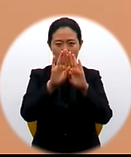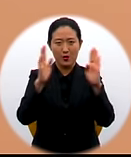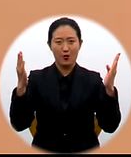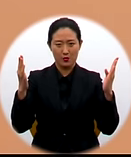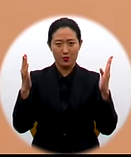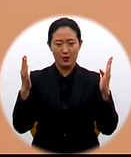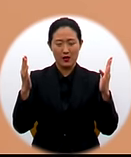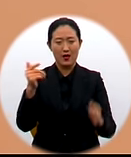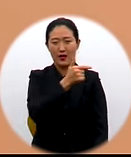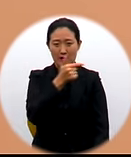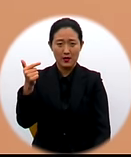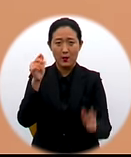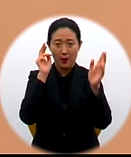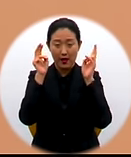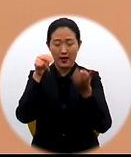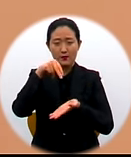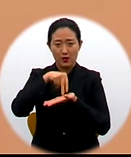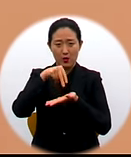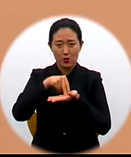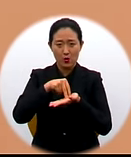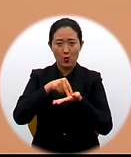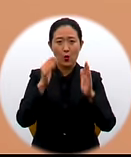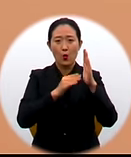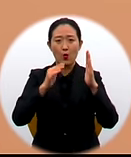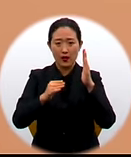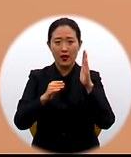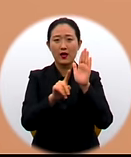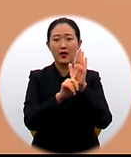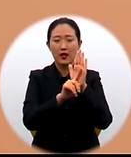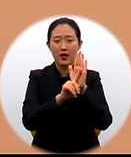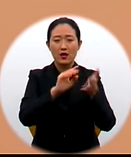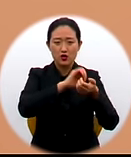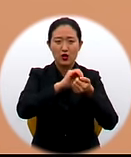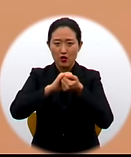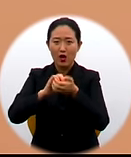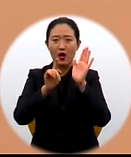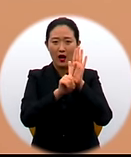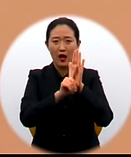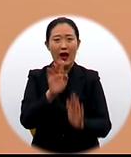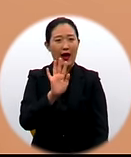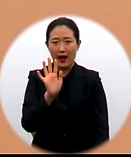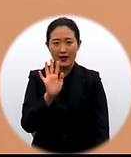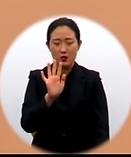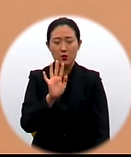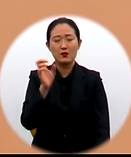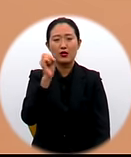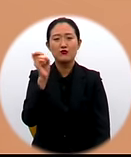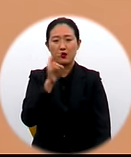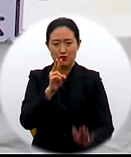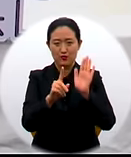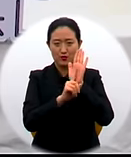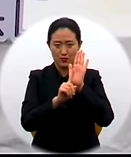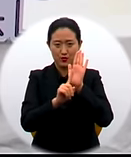이제는 공개 채용에서 수시 채용으로 전환을 하는 거죠. 19년과 21년, 불과 한 2년 차이잖아요. 그럼에도